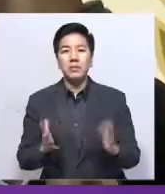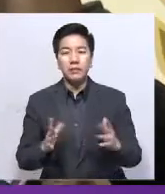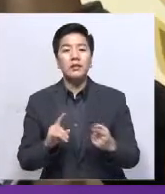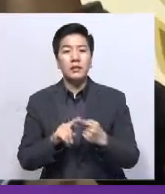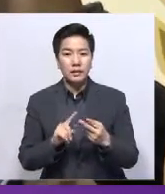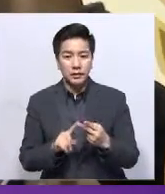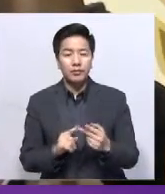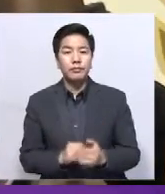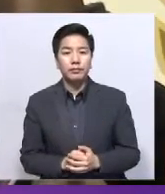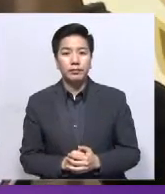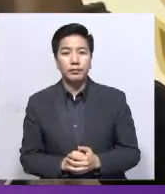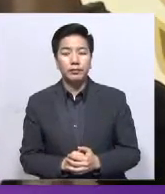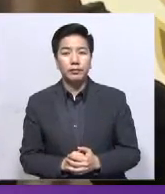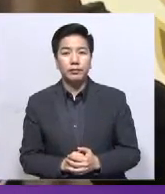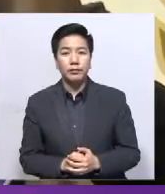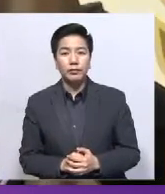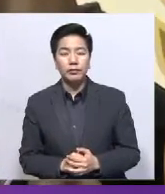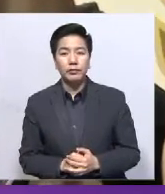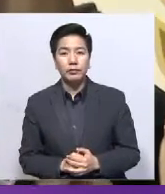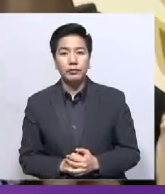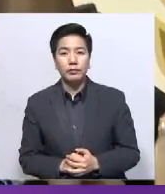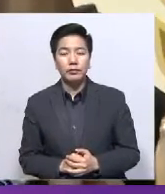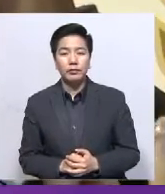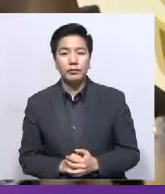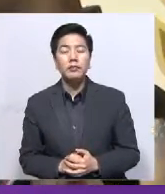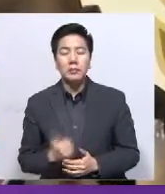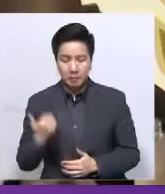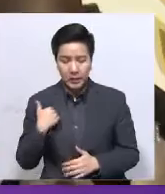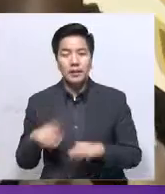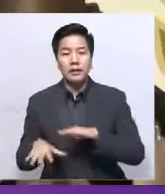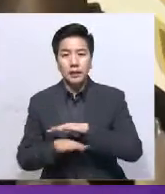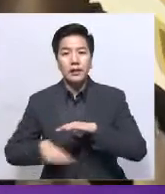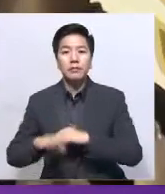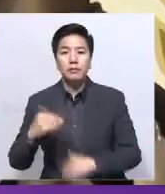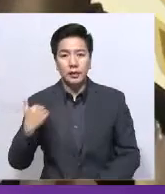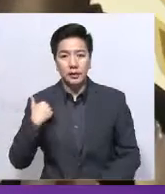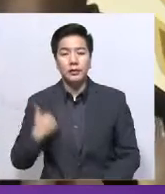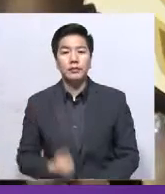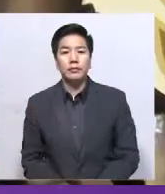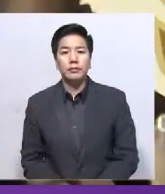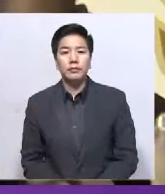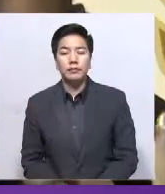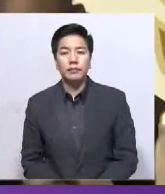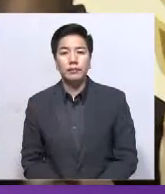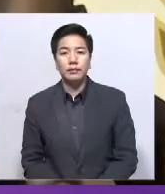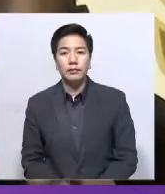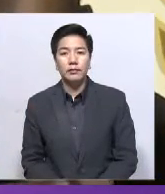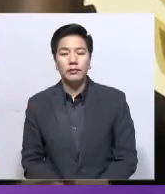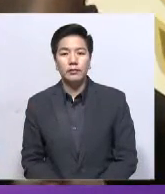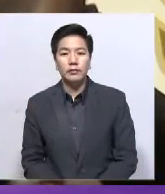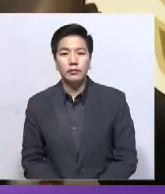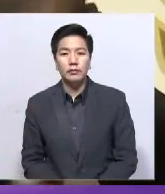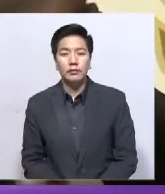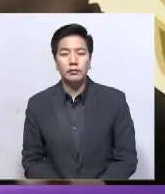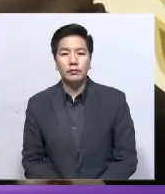ครับ เรามีหลักฐานอะไรดำเนินคดีกับเขาครับ มีฮะ ม ี ข้อหาที่เขาสนับสนุนเจ้าหน้าที่ช่วยแตกแจงพ